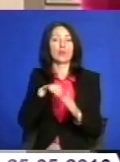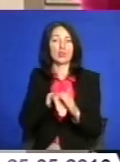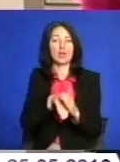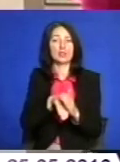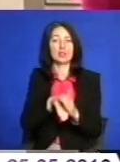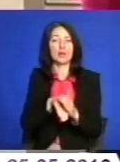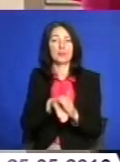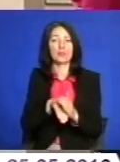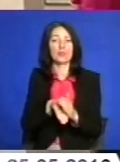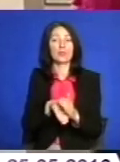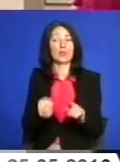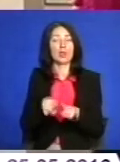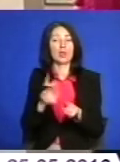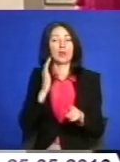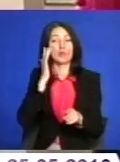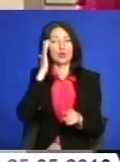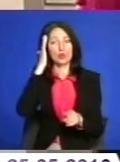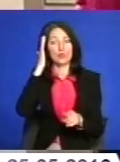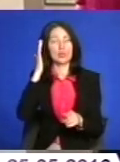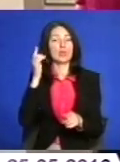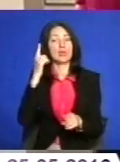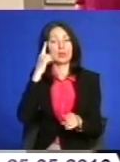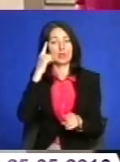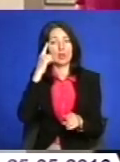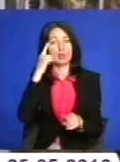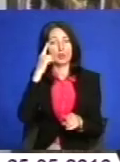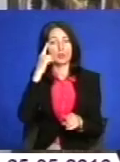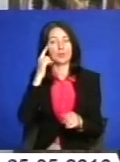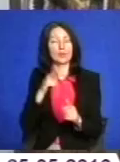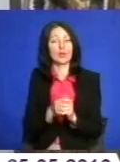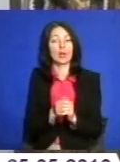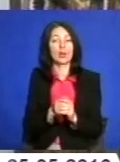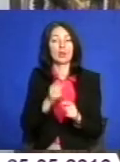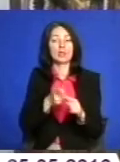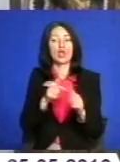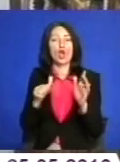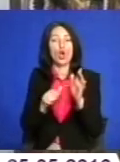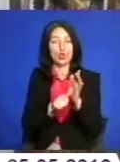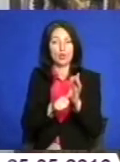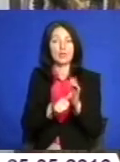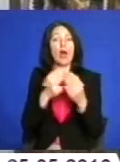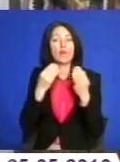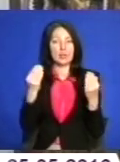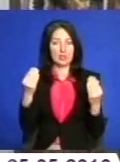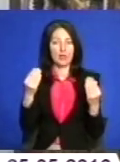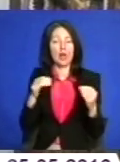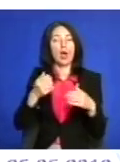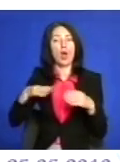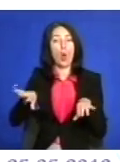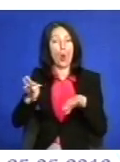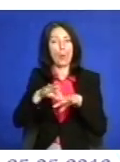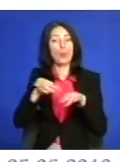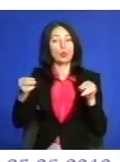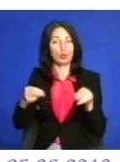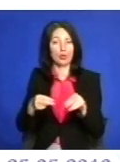якийсь такий філософський задум. Це 6-та персональна виставка подружжя Витягловських. У